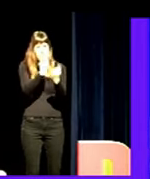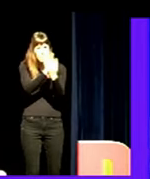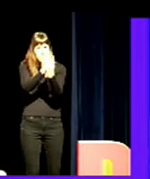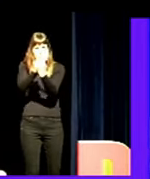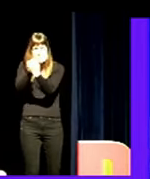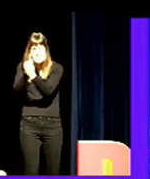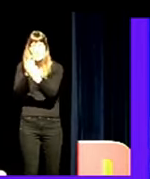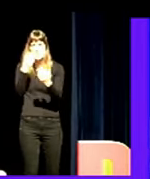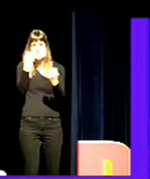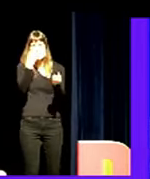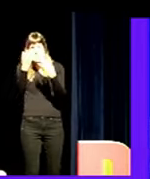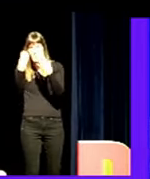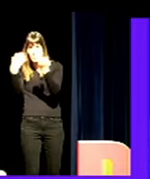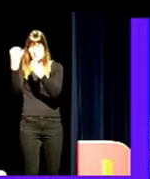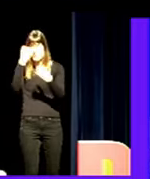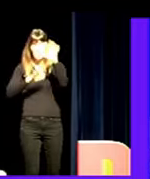Bom.